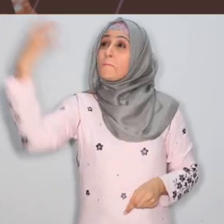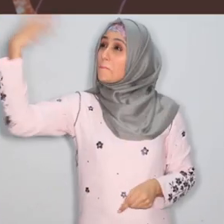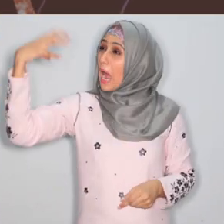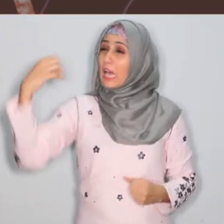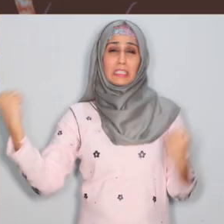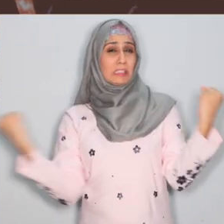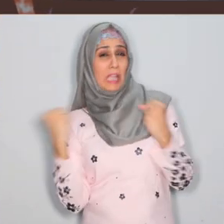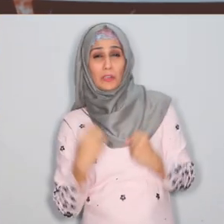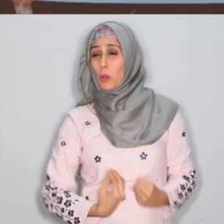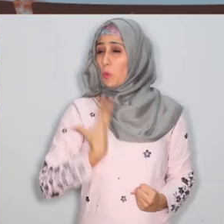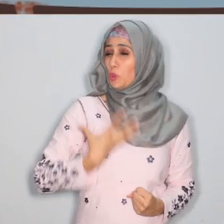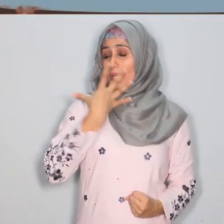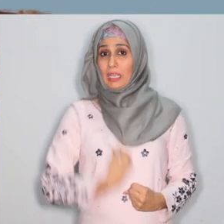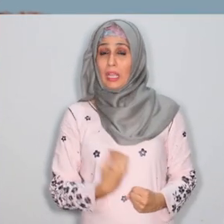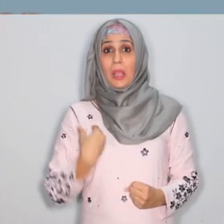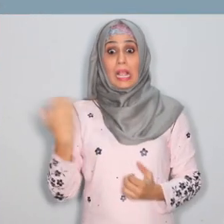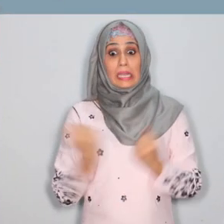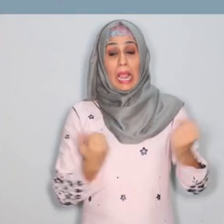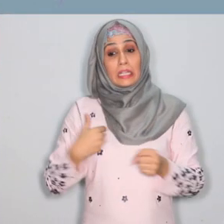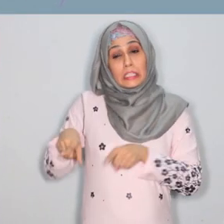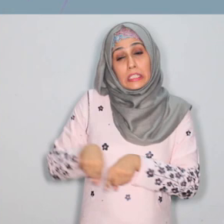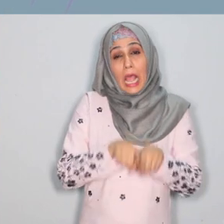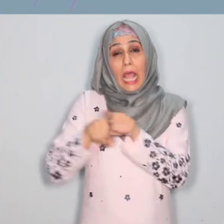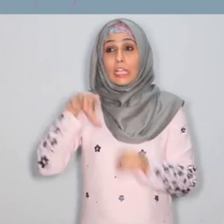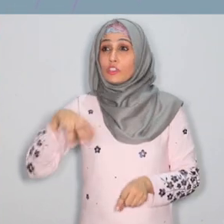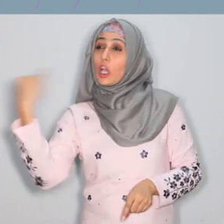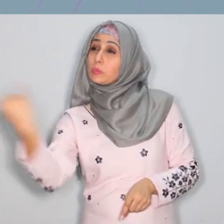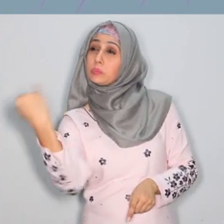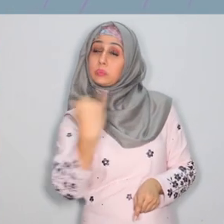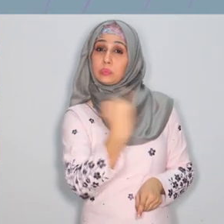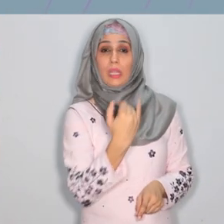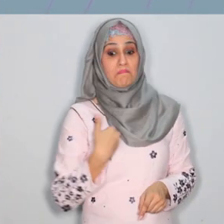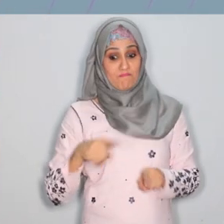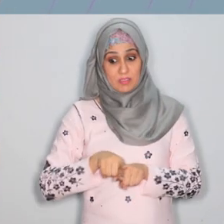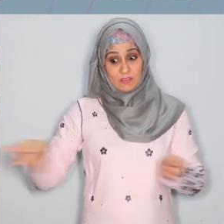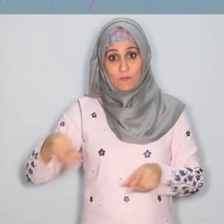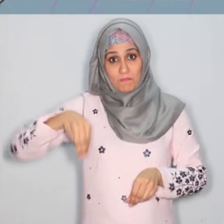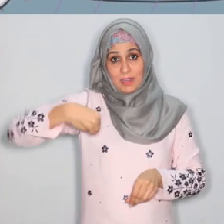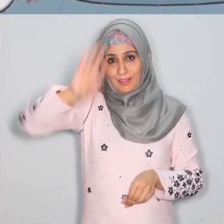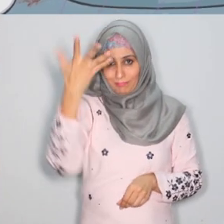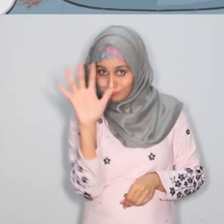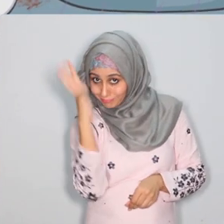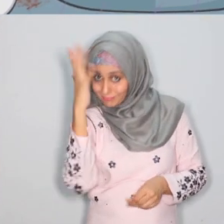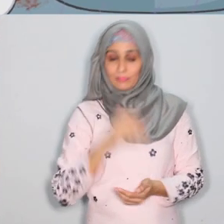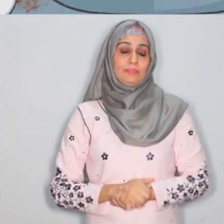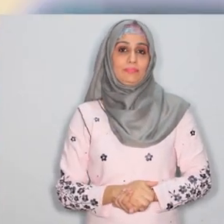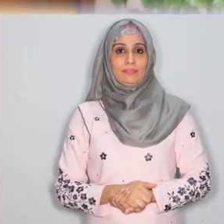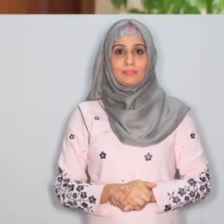बारिश हो या सर्दी, खुशी हो या गम, हमने साथ साथ पूरा शहर घूमा है, मैं इसका साथ कभी नहीं छोड़ूंगा।